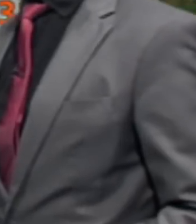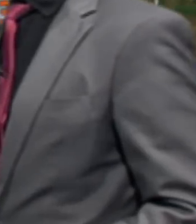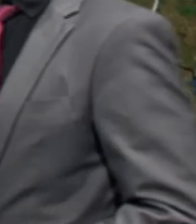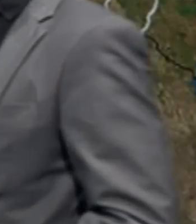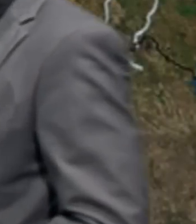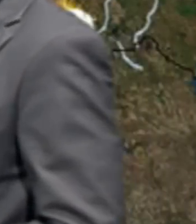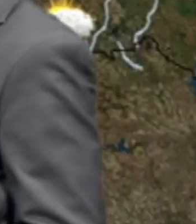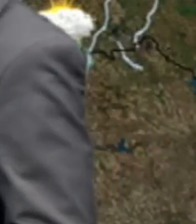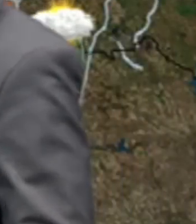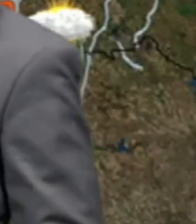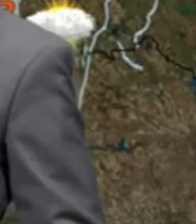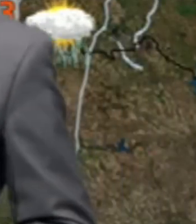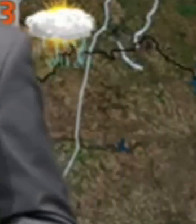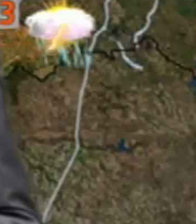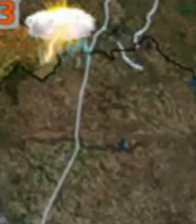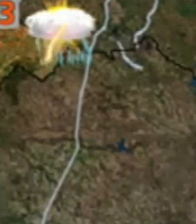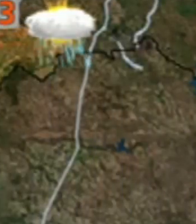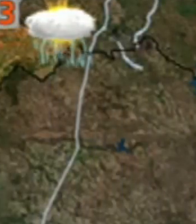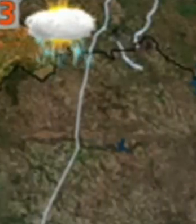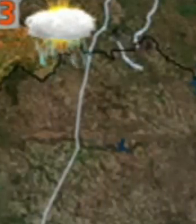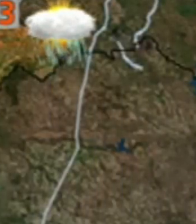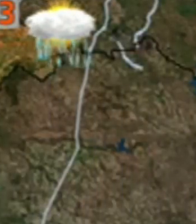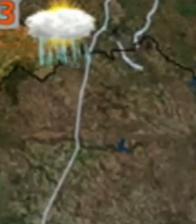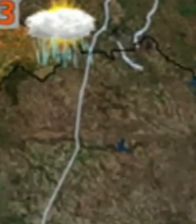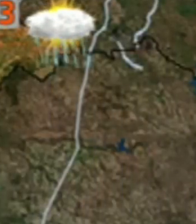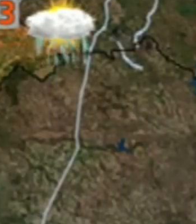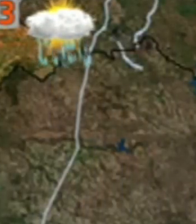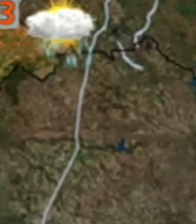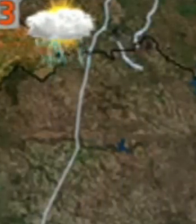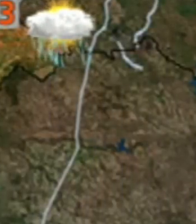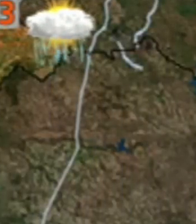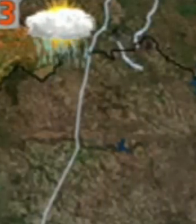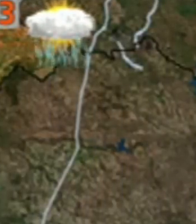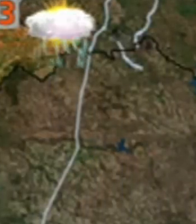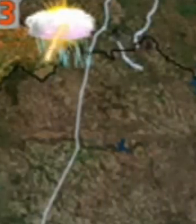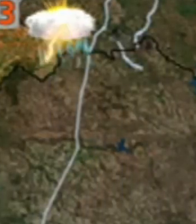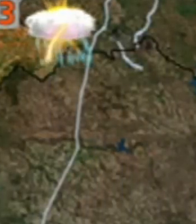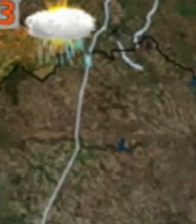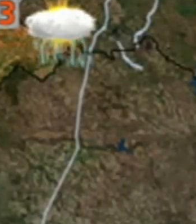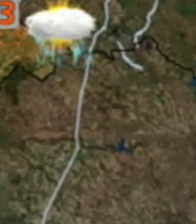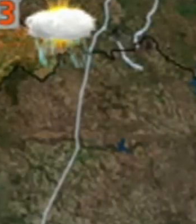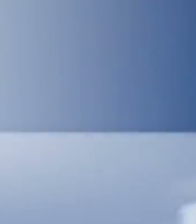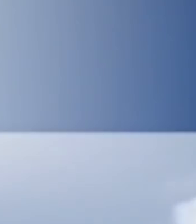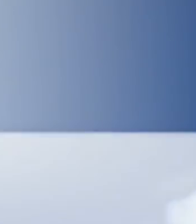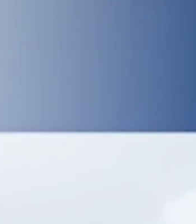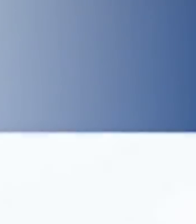province eo ka moka ke tšona tše tša kakanyo ya boso bošegong bja lehono go tša go nna setlogolo sa Babina Tau ke re mmogo